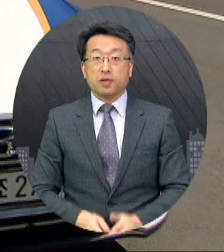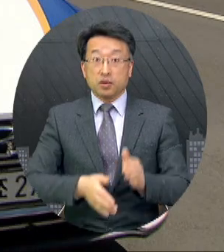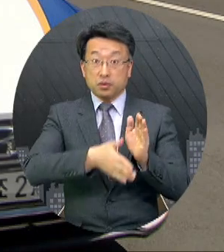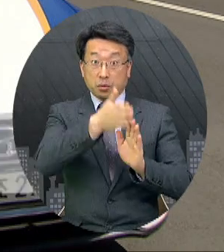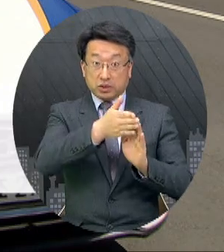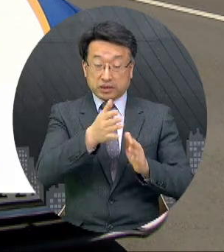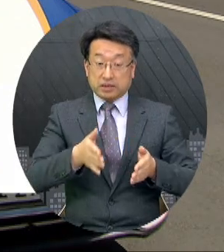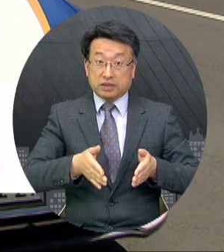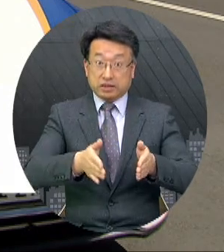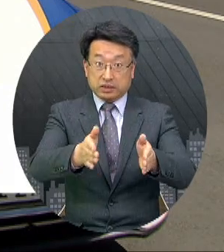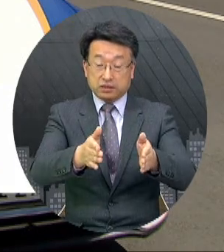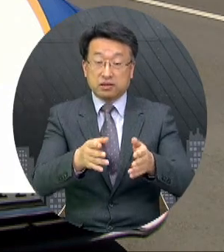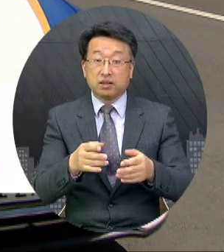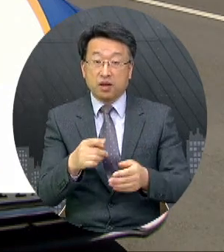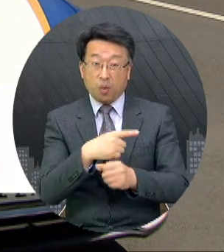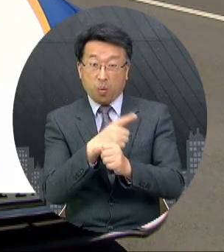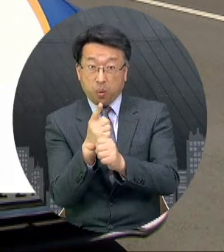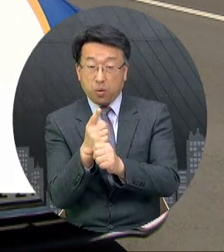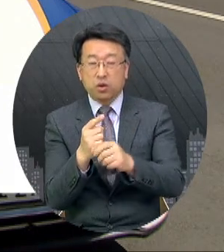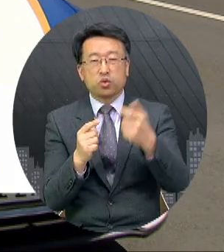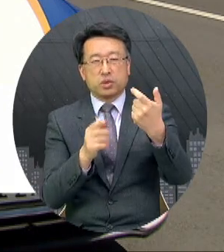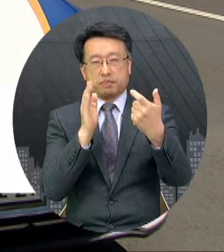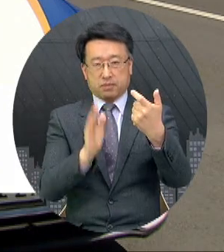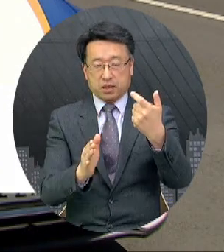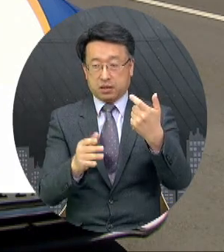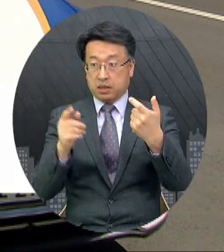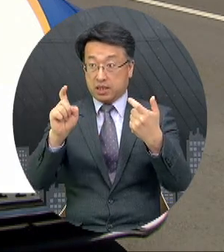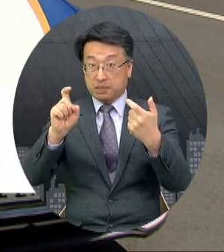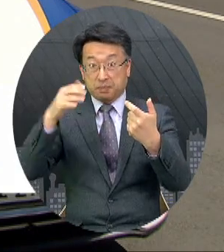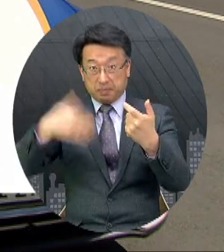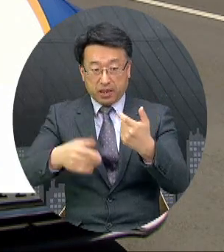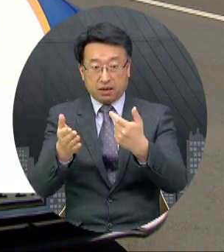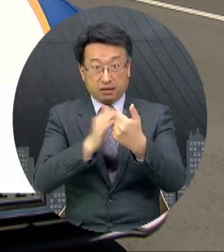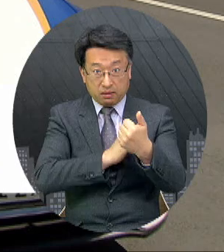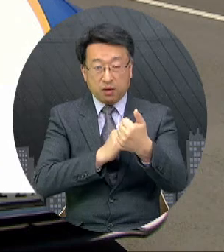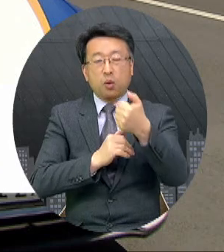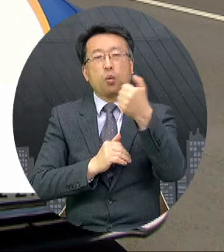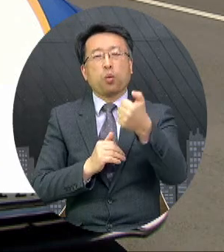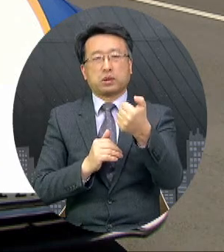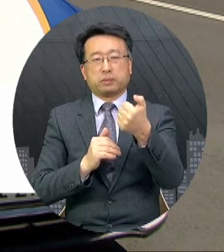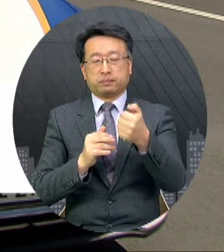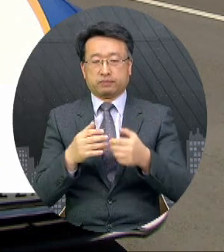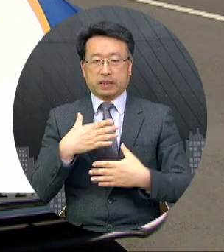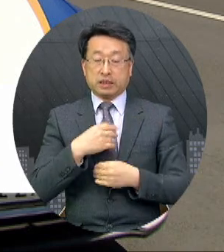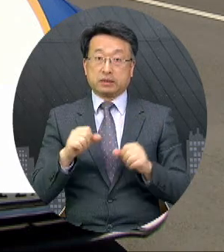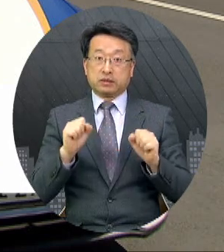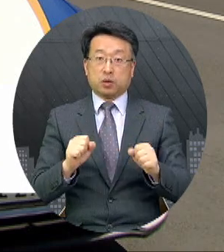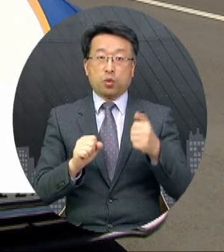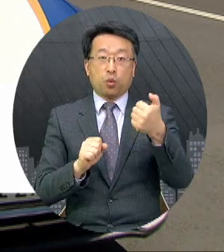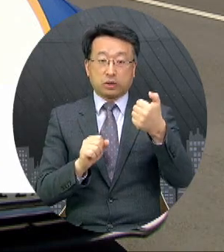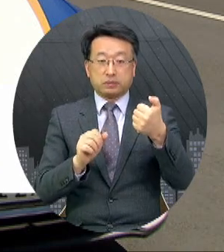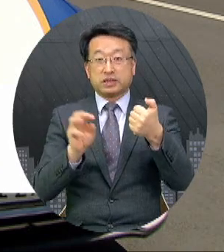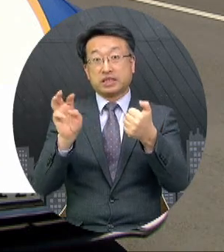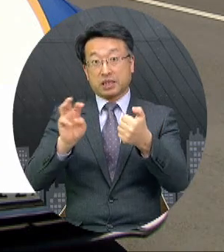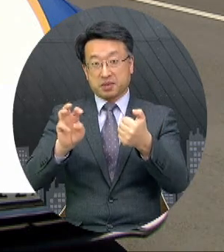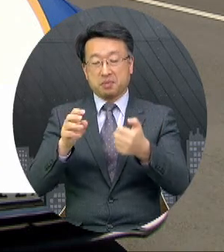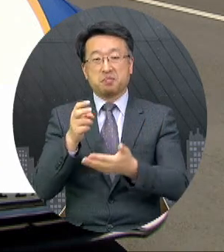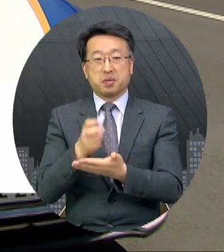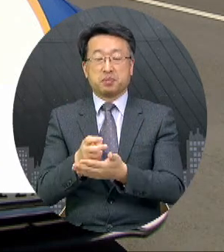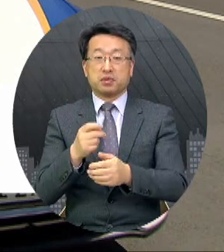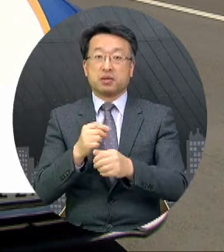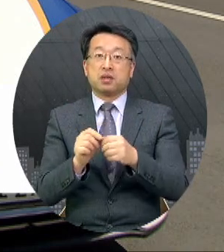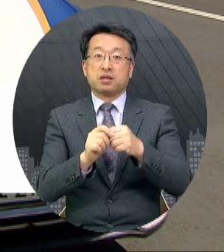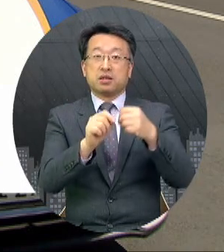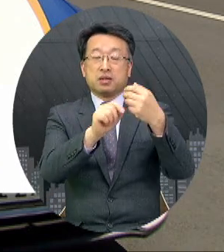도심의 간선도로 제한 속도를 시속 60에서 50km로 낮추는 안전속도 5030 정책이 다음